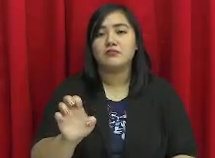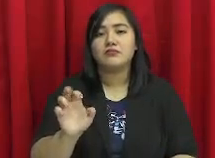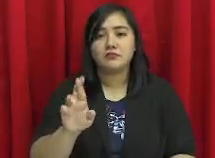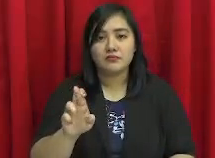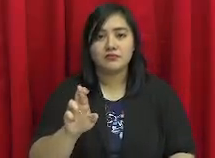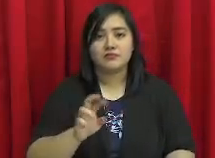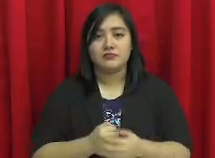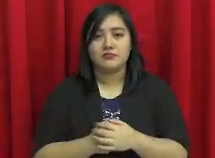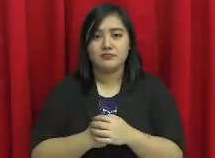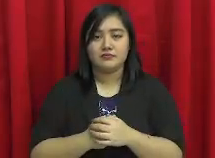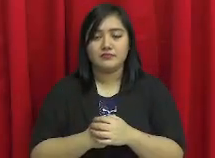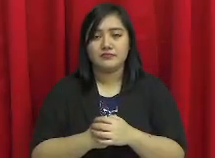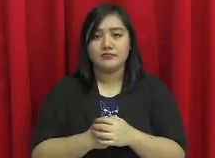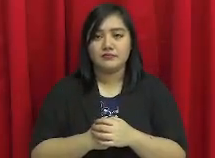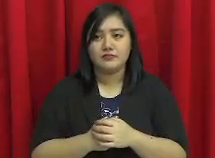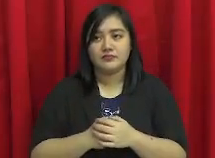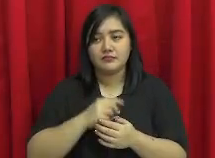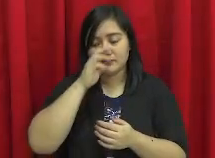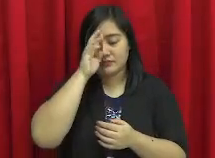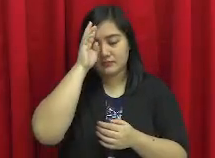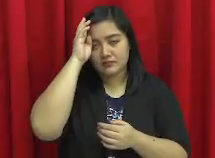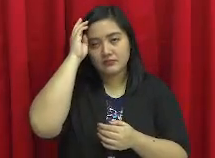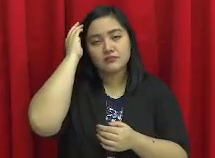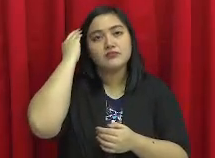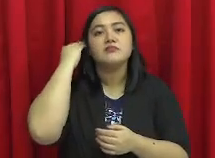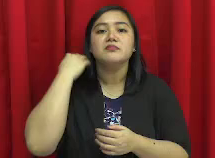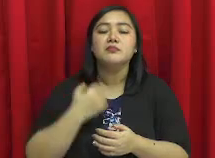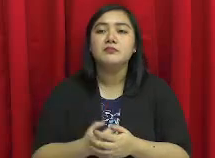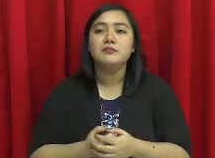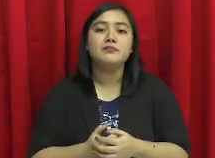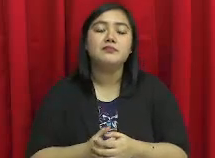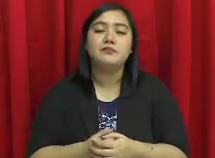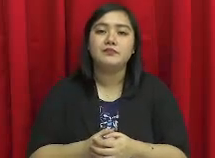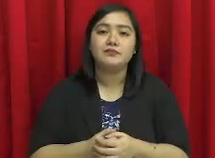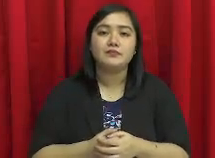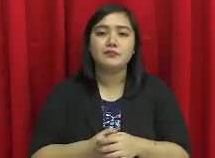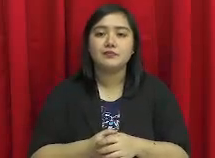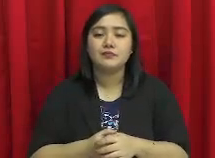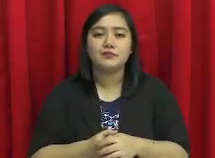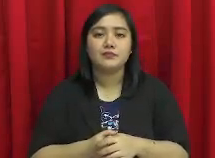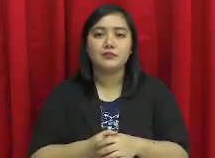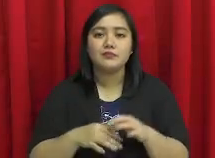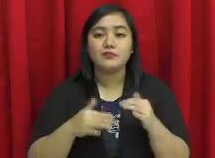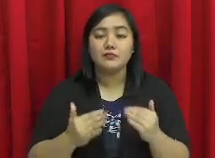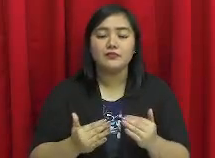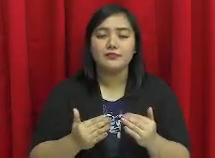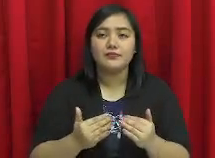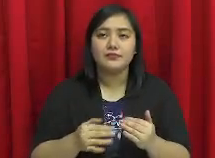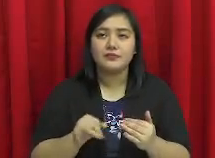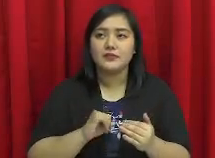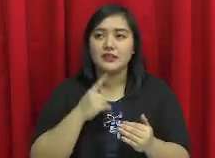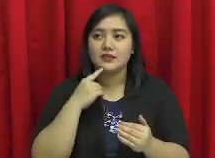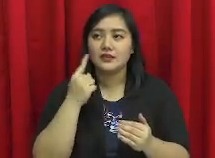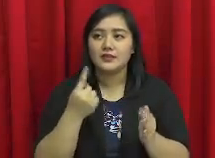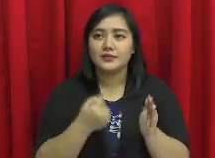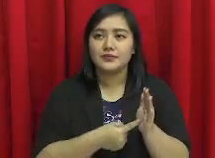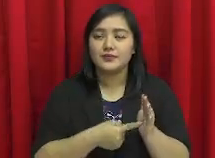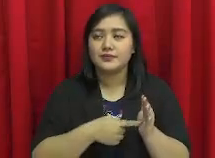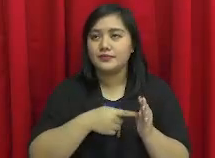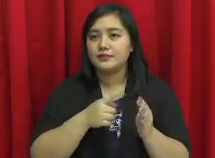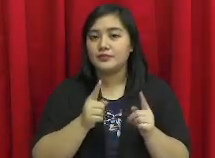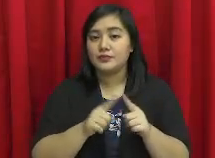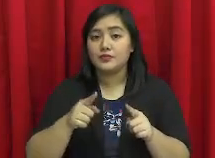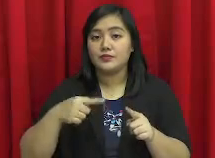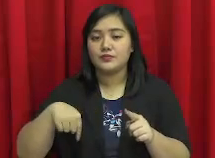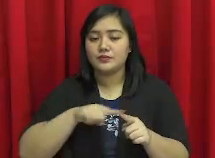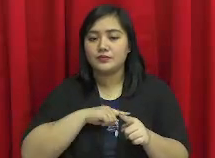Cain. Akalain niyo yan, mga kapatid? You see? Na kaya ko sinasabi yan, mga kapatid. Kaya ko sinasabi yan sa bawat isa sa